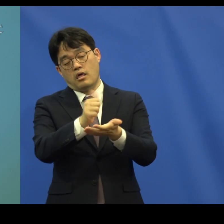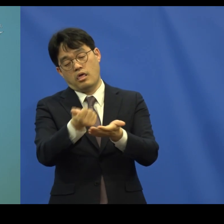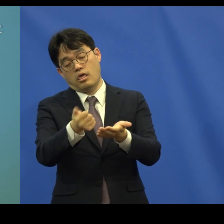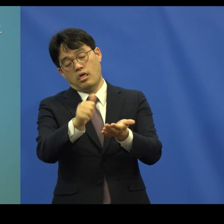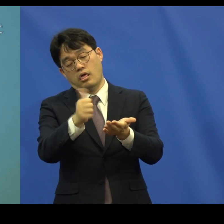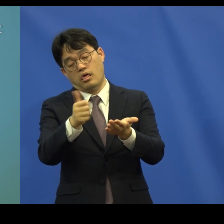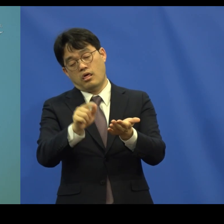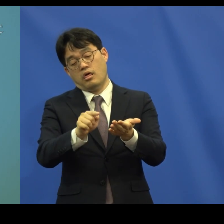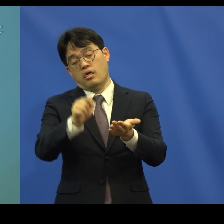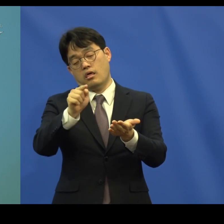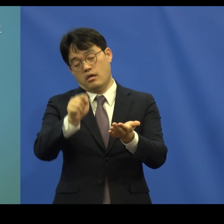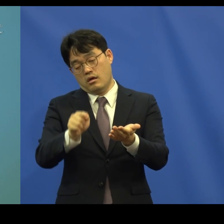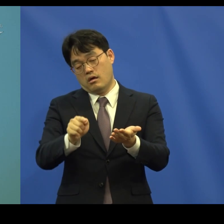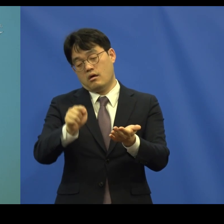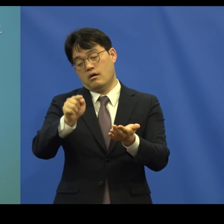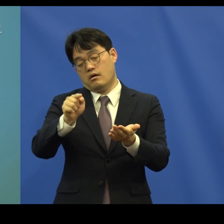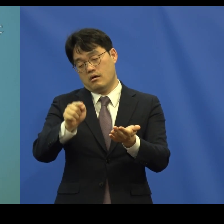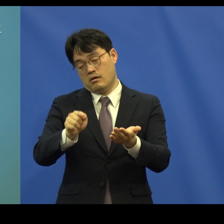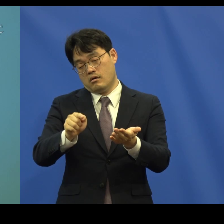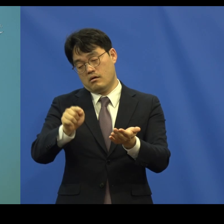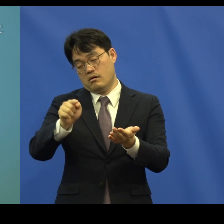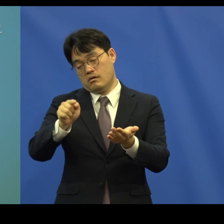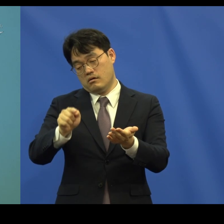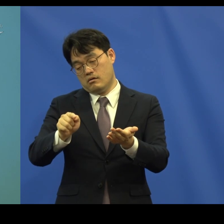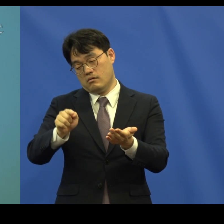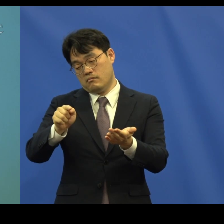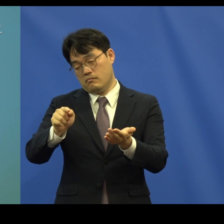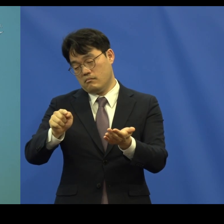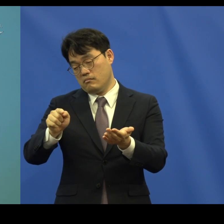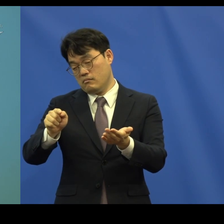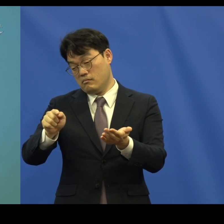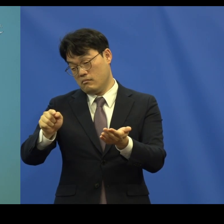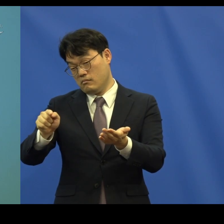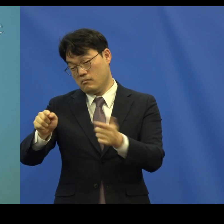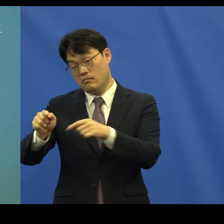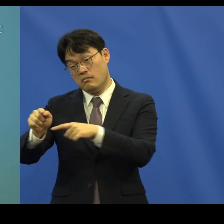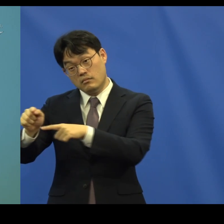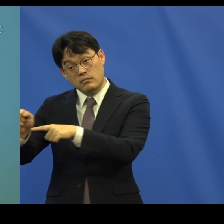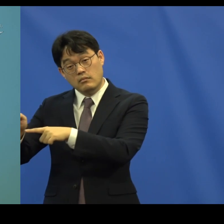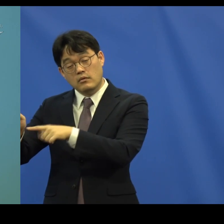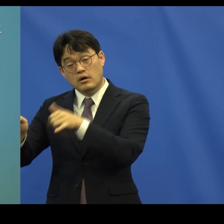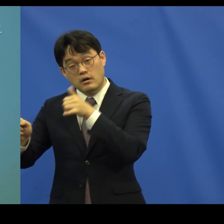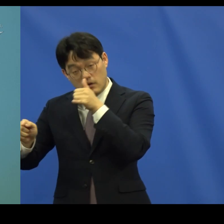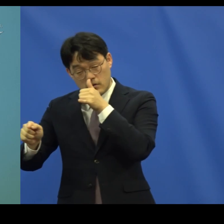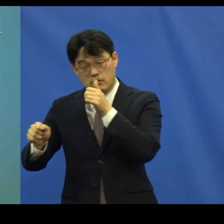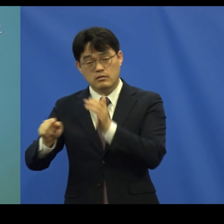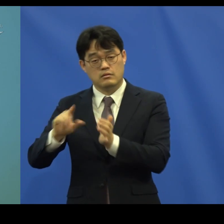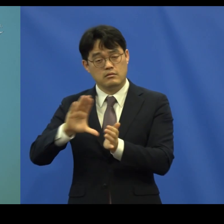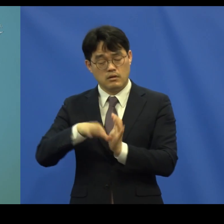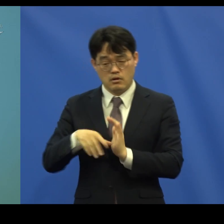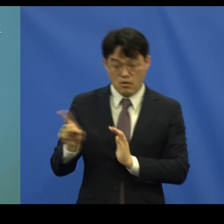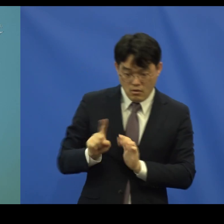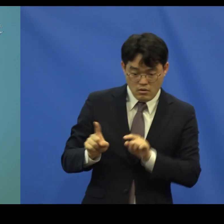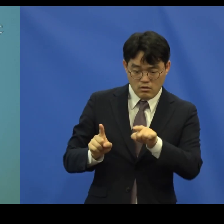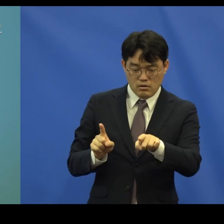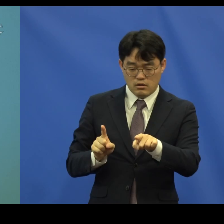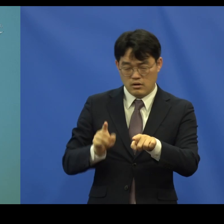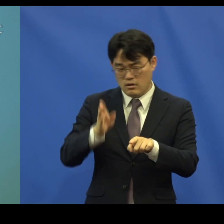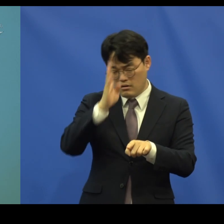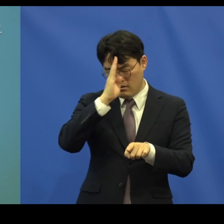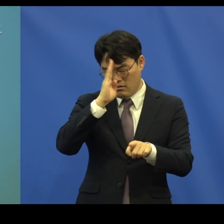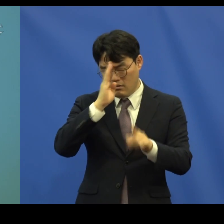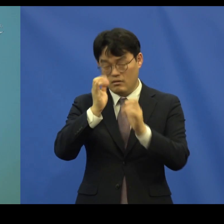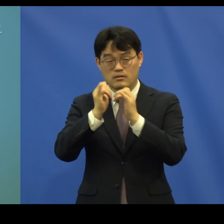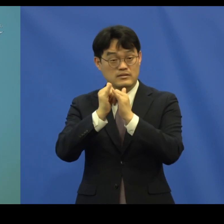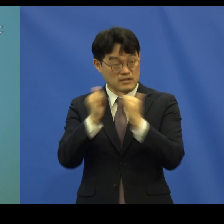기적이죠. 호흡이 거칠어지고 맥박이 빨라지고 혈압이 떨어지고, 그러면 환자가 어느 순간